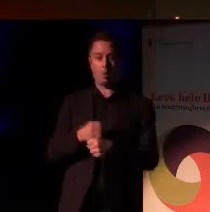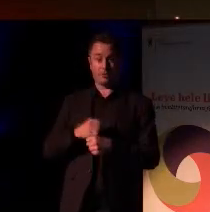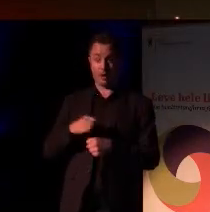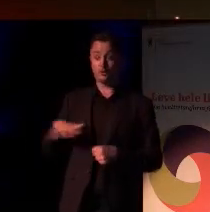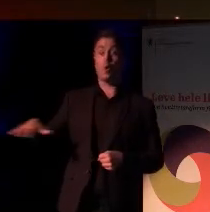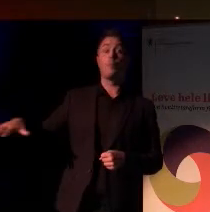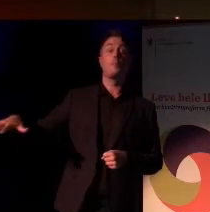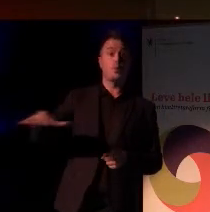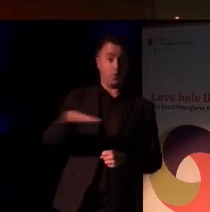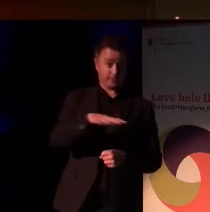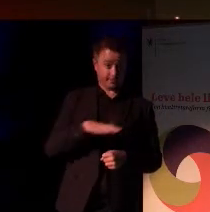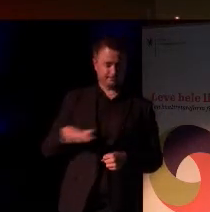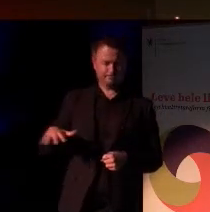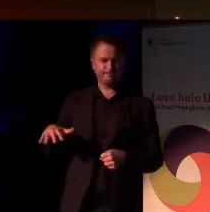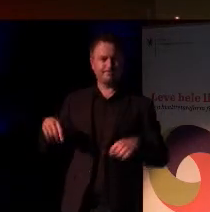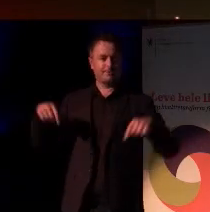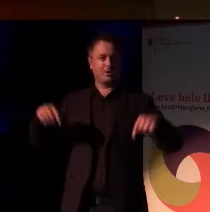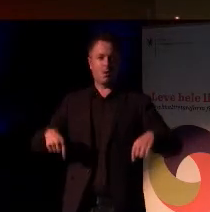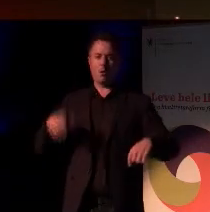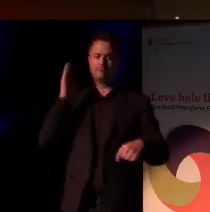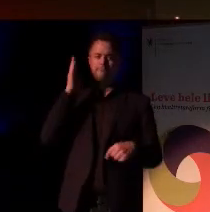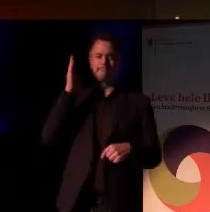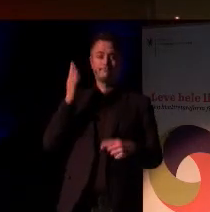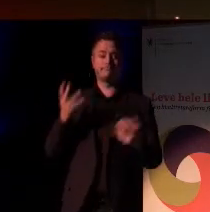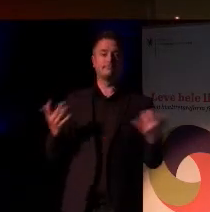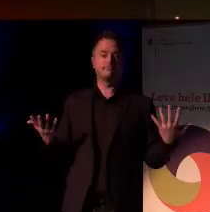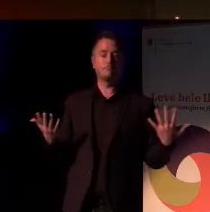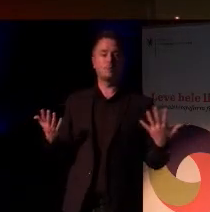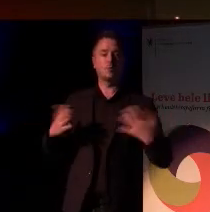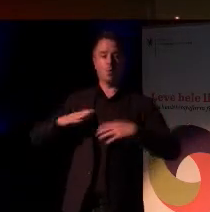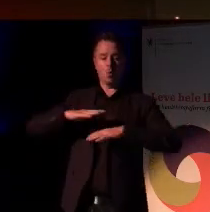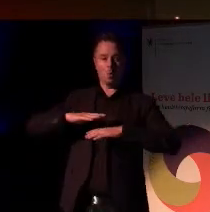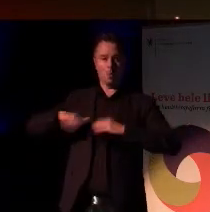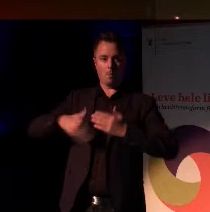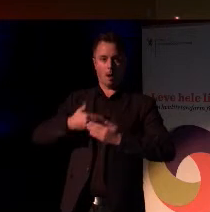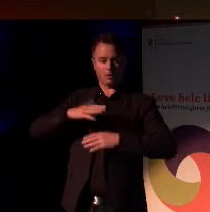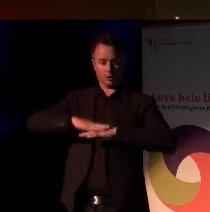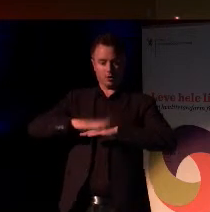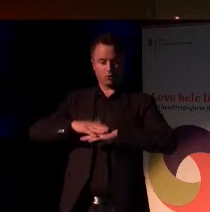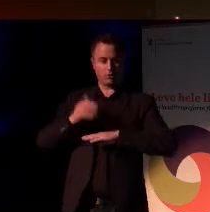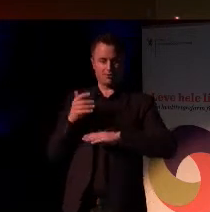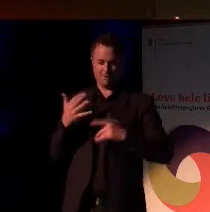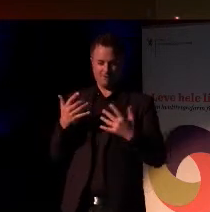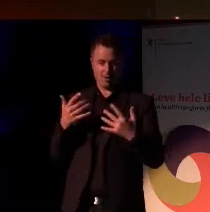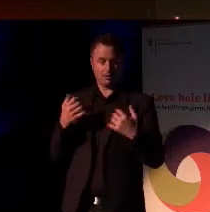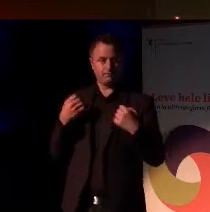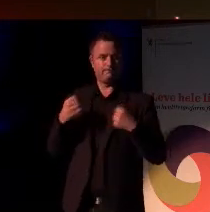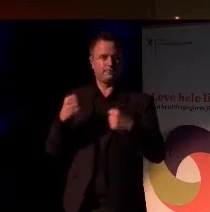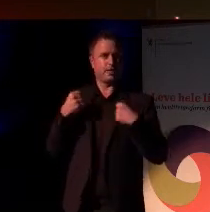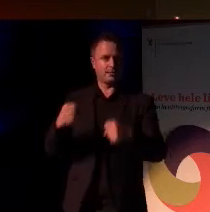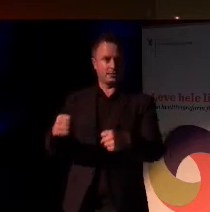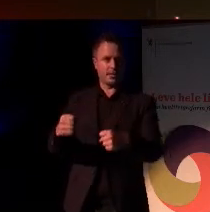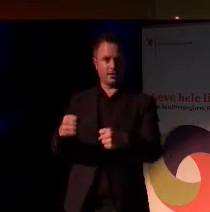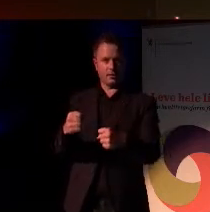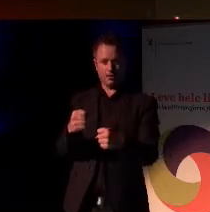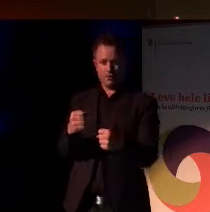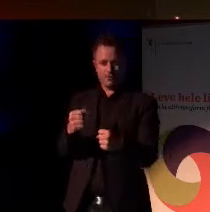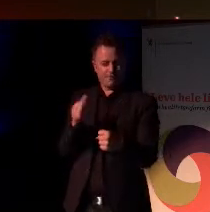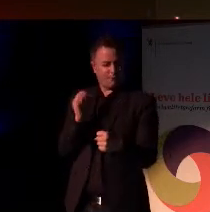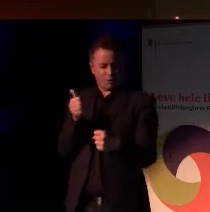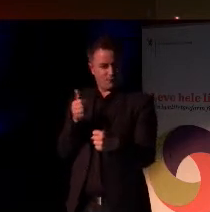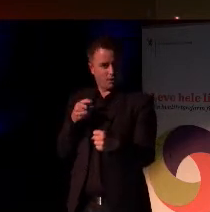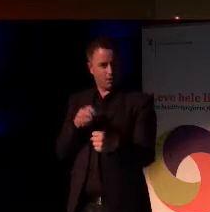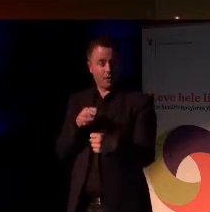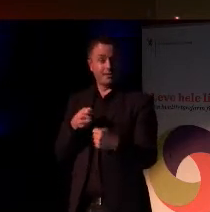Det jeg skal snakke om er bakgrunnen for satsningen vår. Hva det som gjør at vi har begynt å satse på dette,